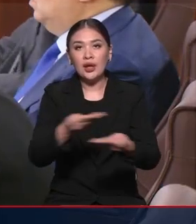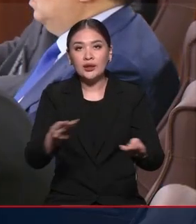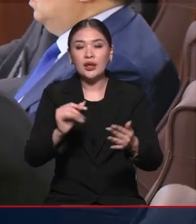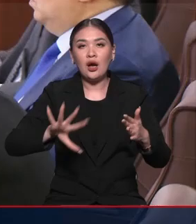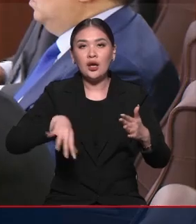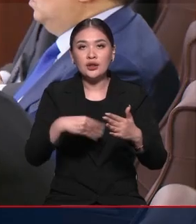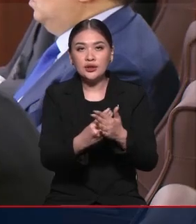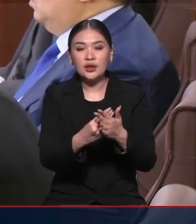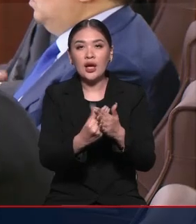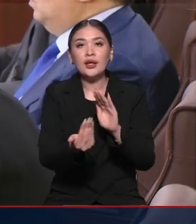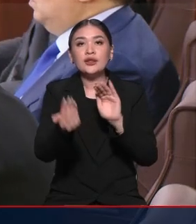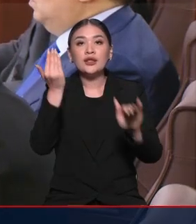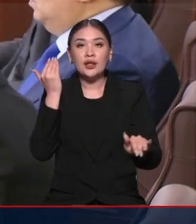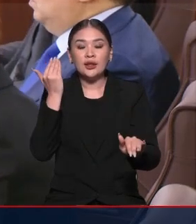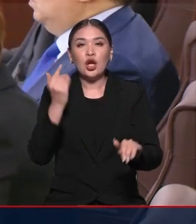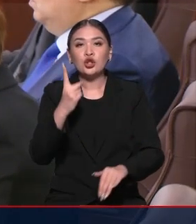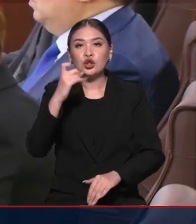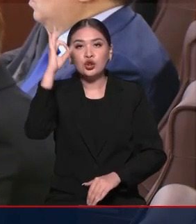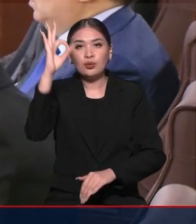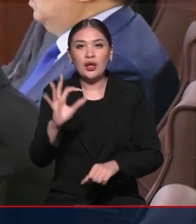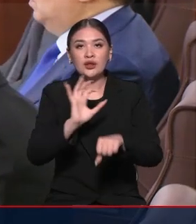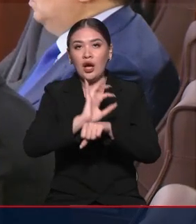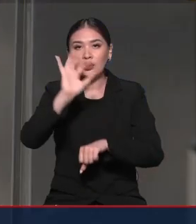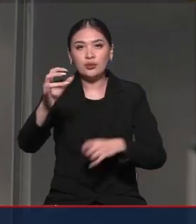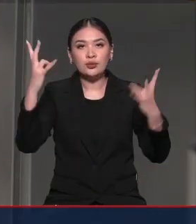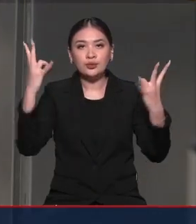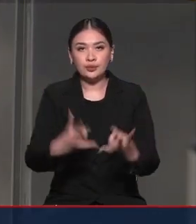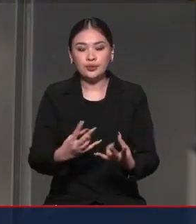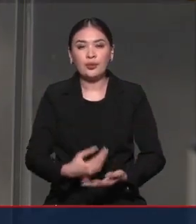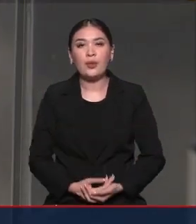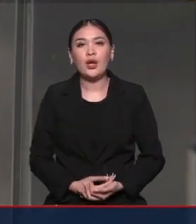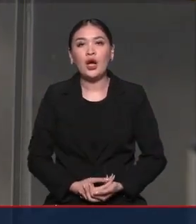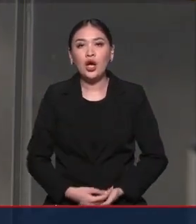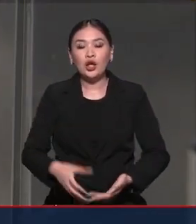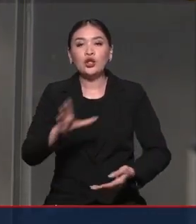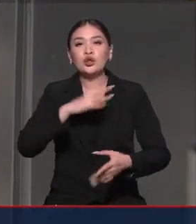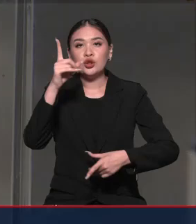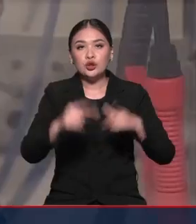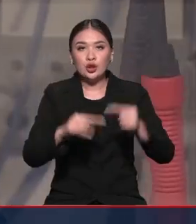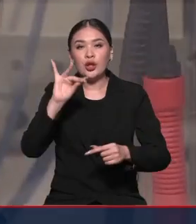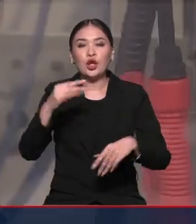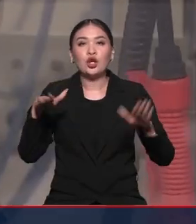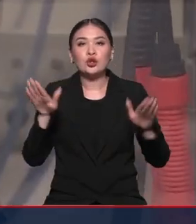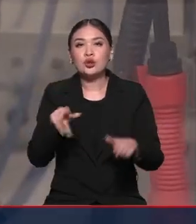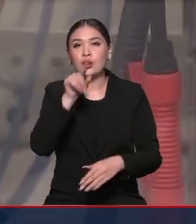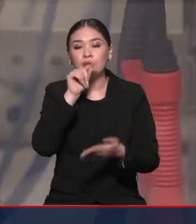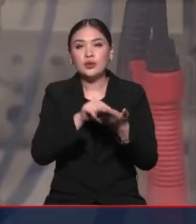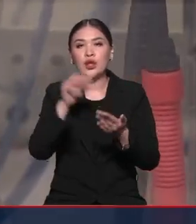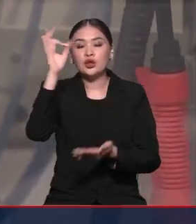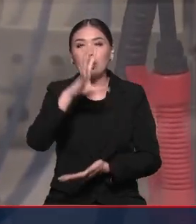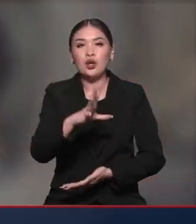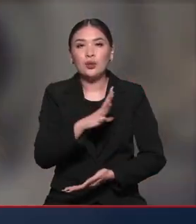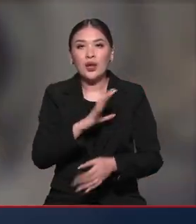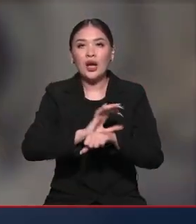қаржыландырудың дихандарға дейін 100% жеткізілуін қамтамасыз етсін. Сүт пен құс етінде елде өндіріп өңдеу керек. Мемлекет басшысы